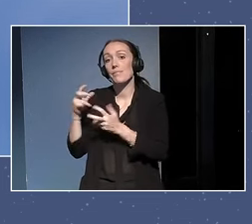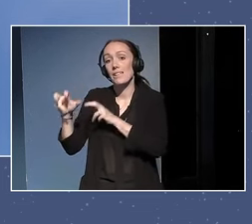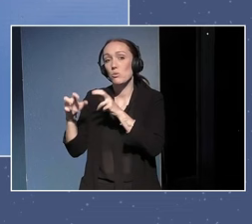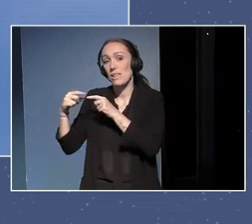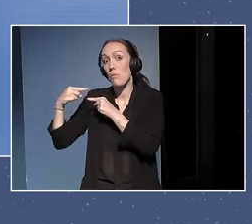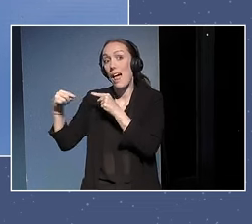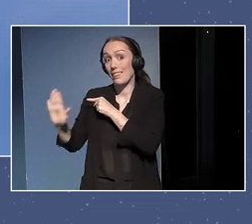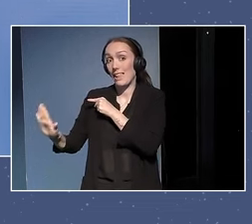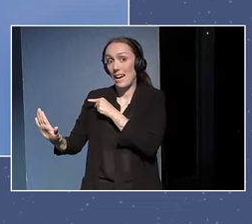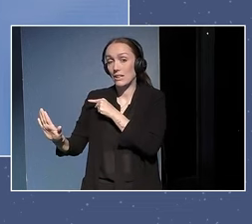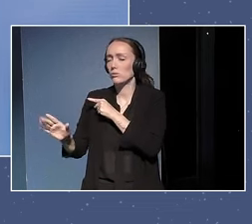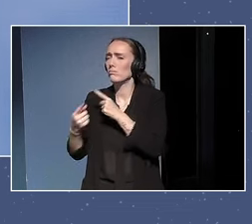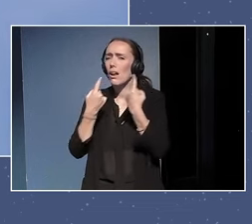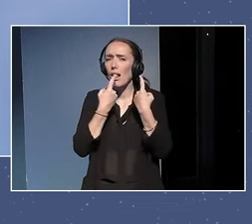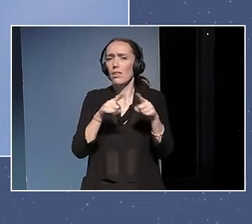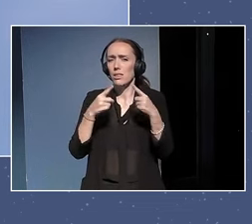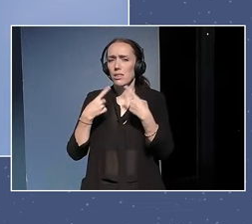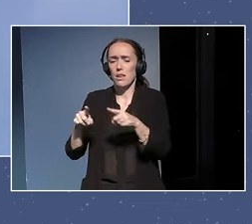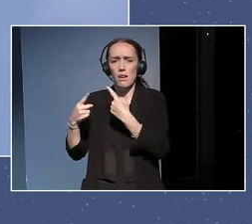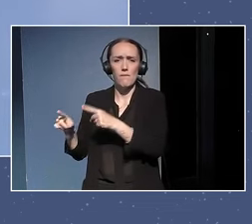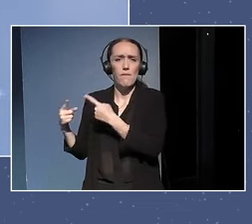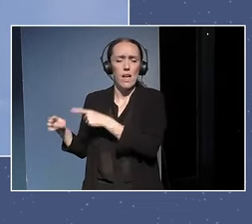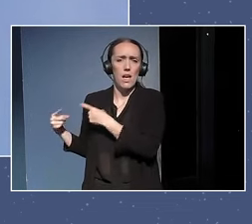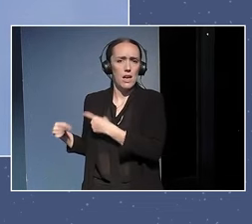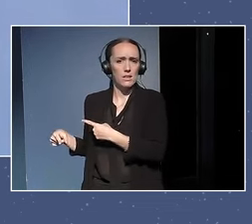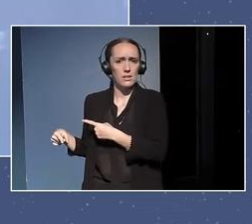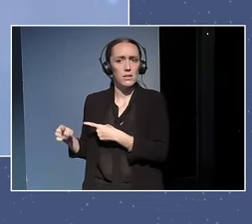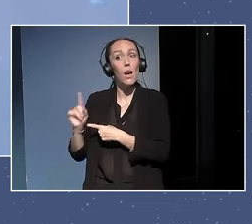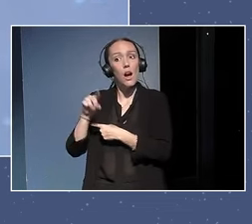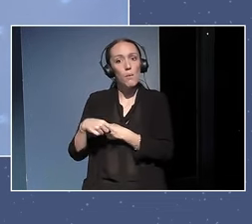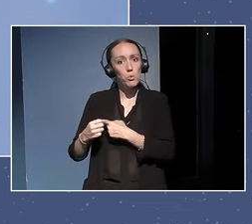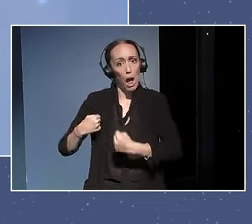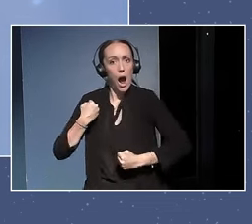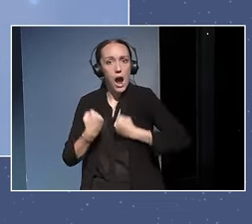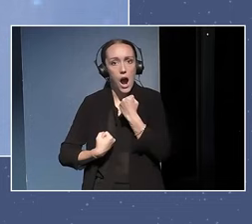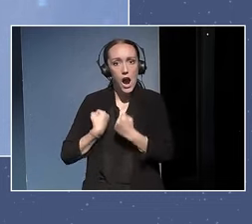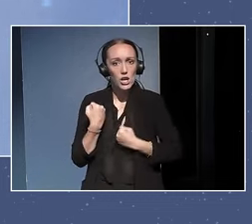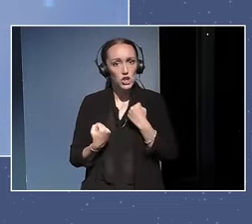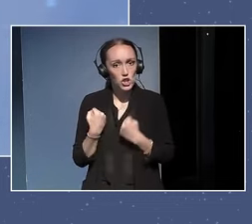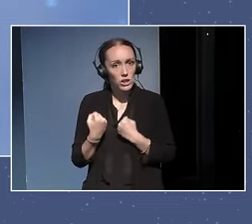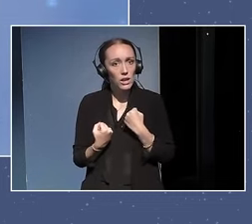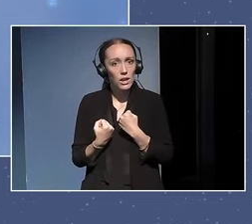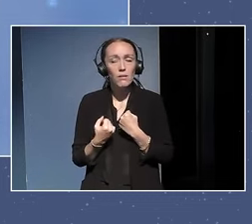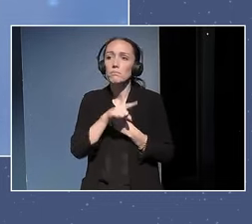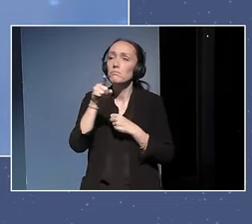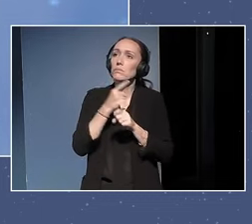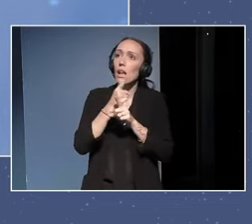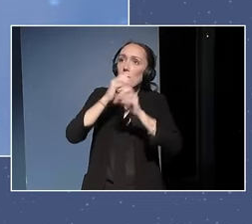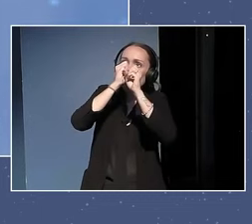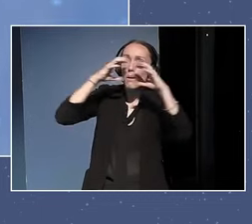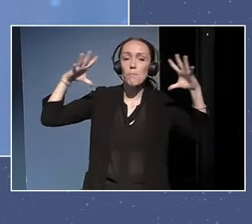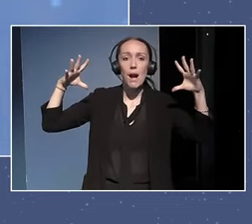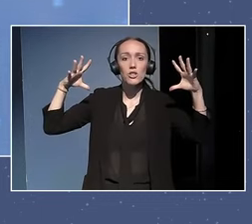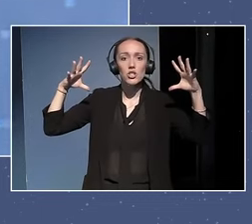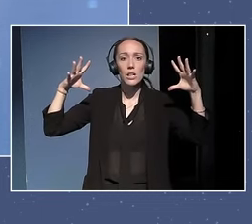diversificati ed erano animali anche molto agili c'erano cio dovete immaginarvi i